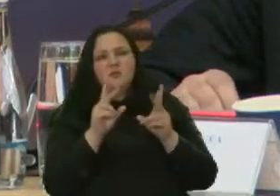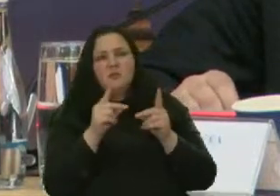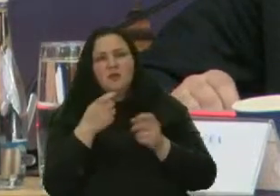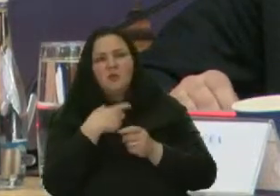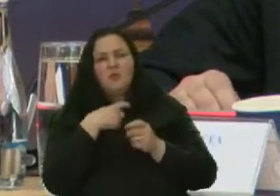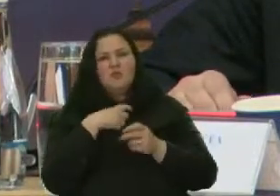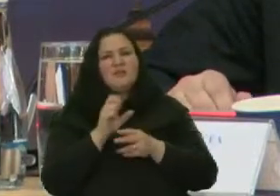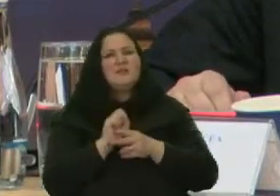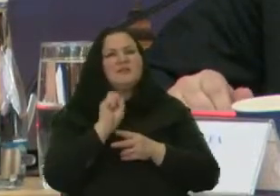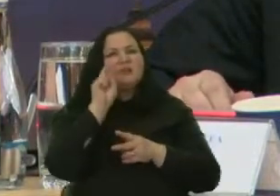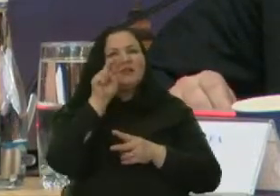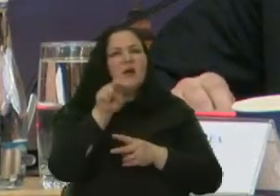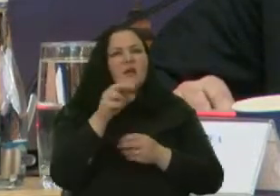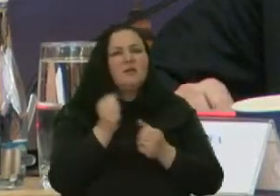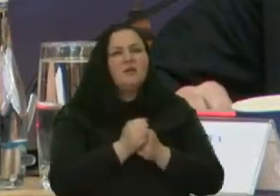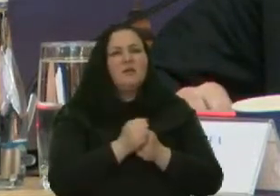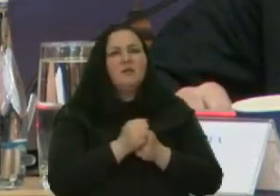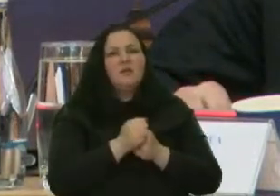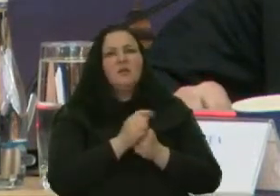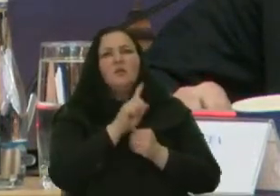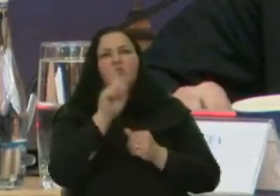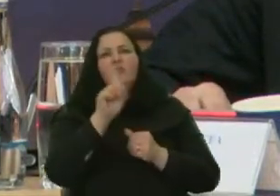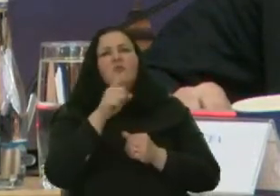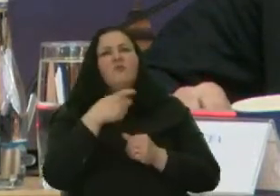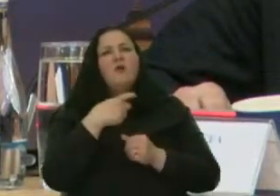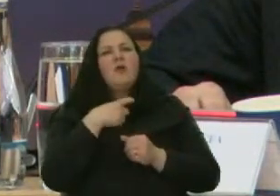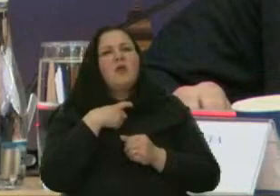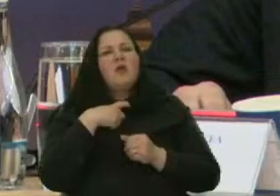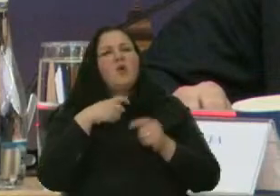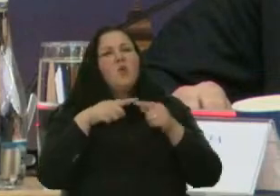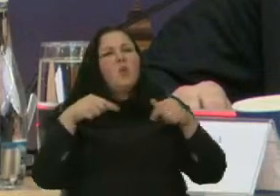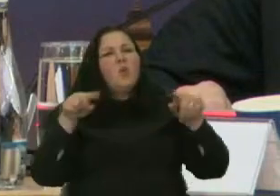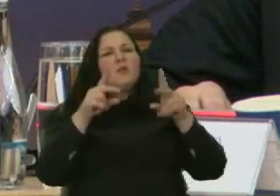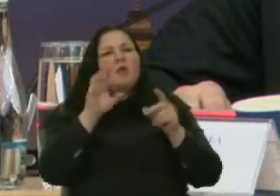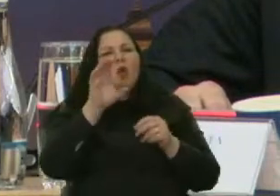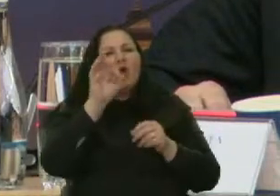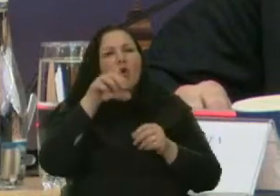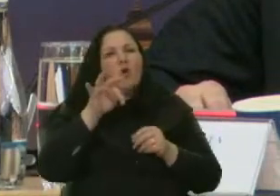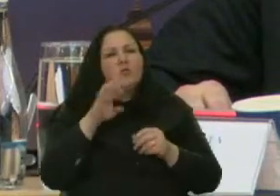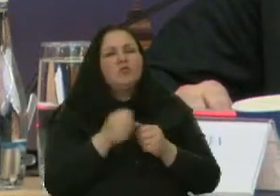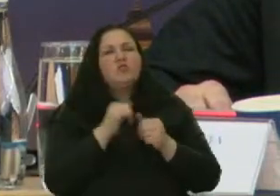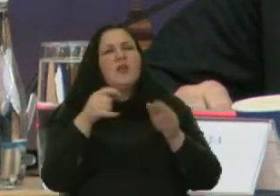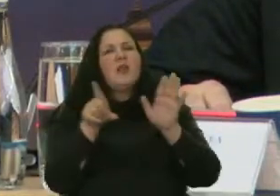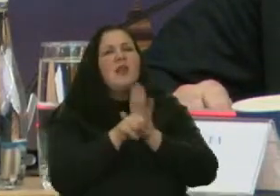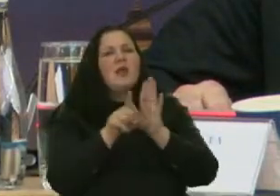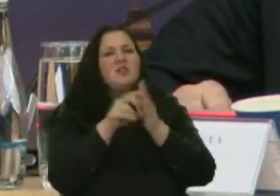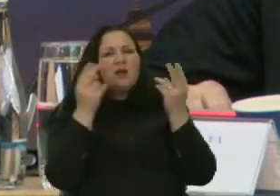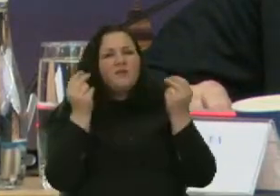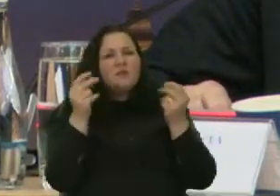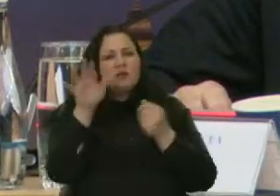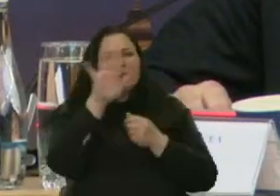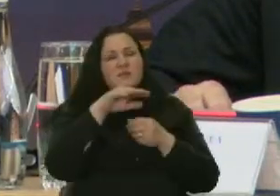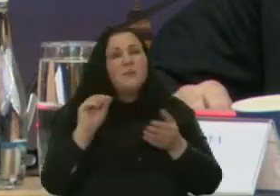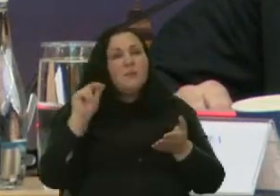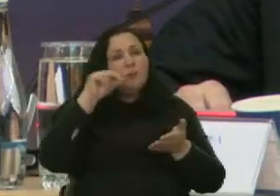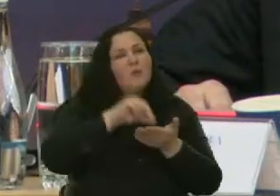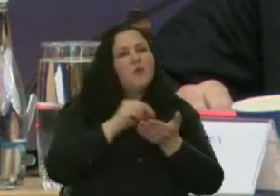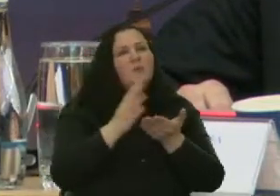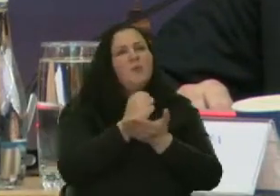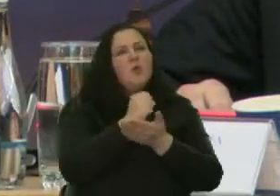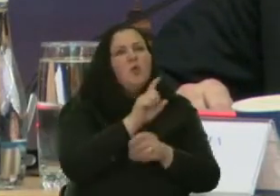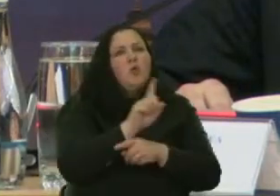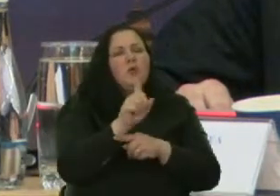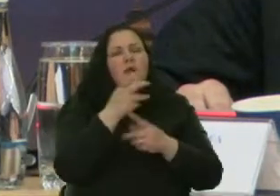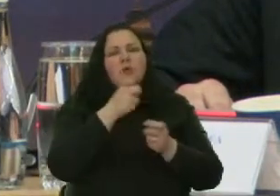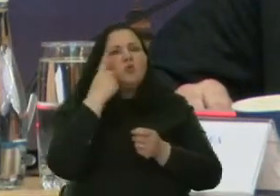sari niște etape că eu n am nu ți dă voie Curtea de Conturi să treci niște și legea finanțelor publice să treci în buget lucruri asupra căr nu știi cât